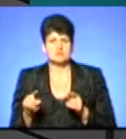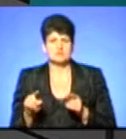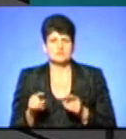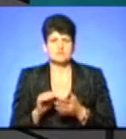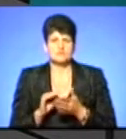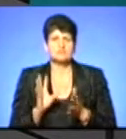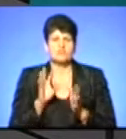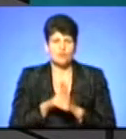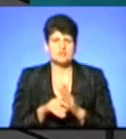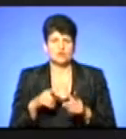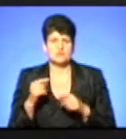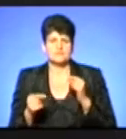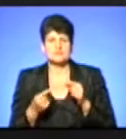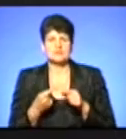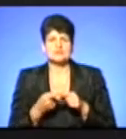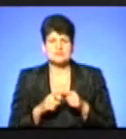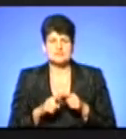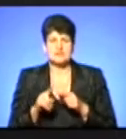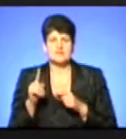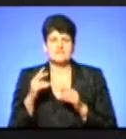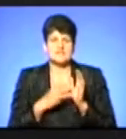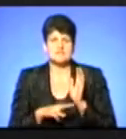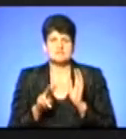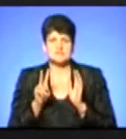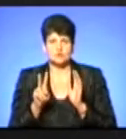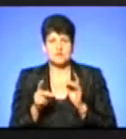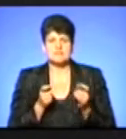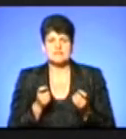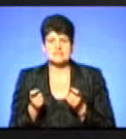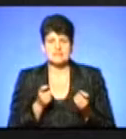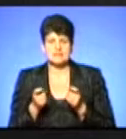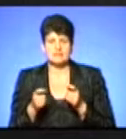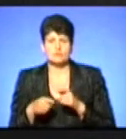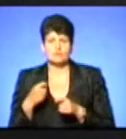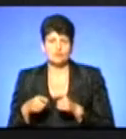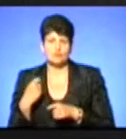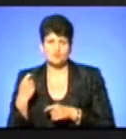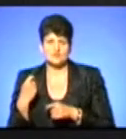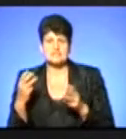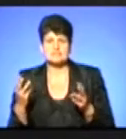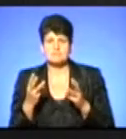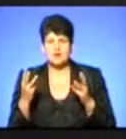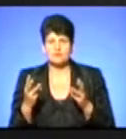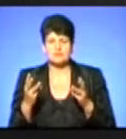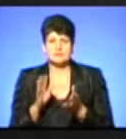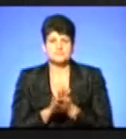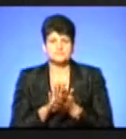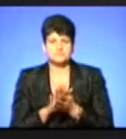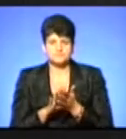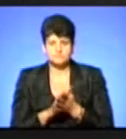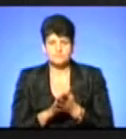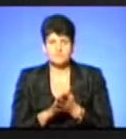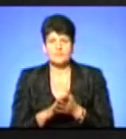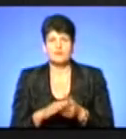до опалого листя? Це стаття 82 Кодексу України про адміністративні правопорушення, спалювати відходи в